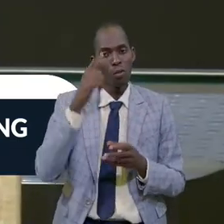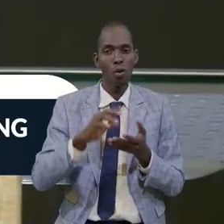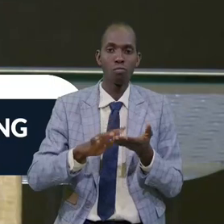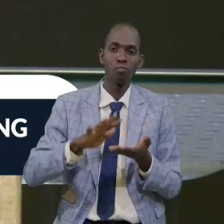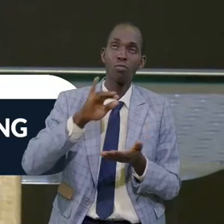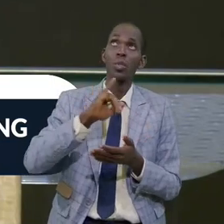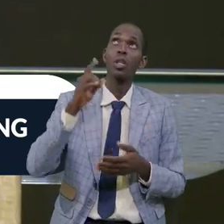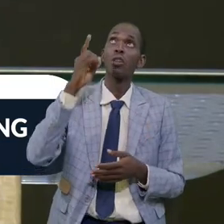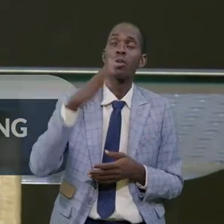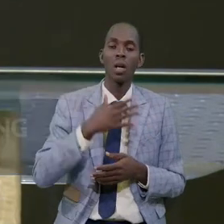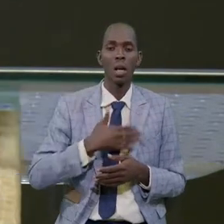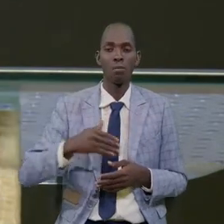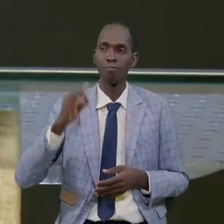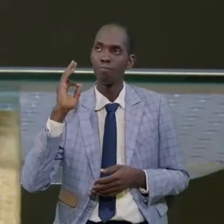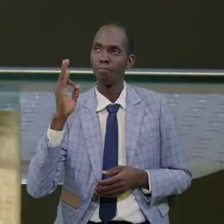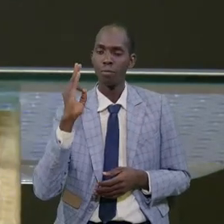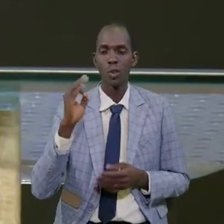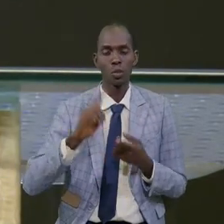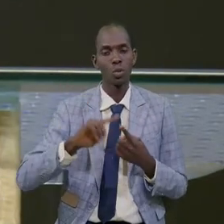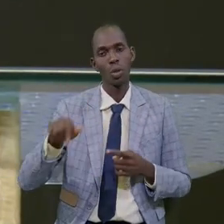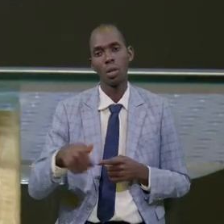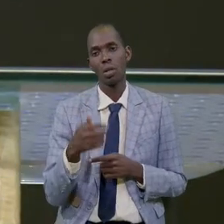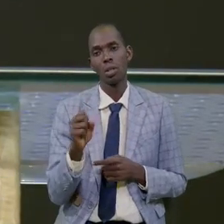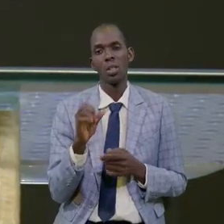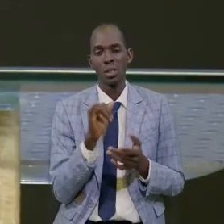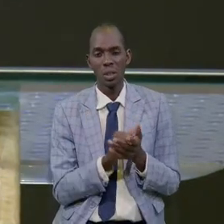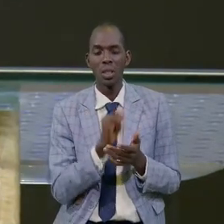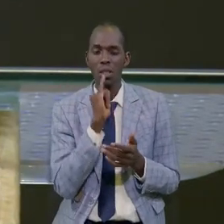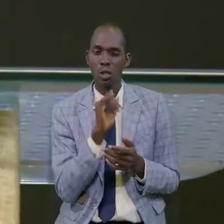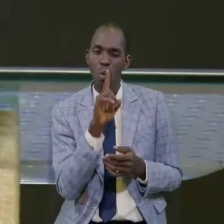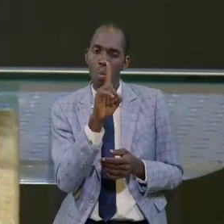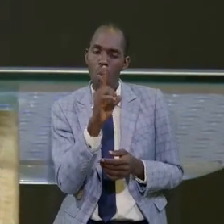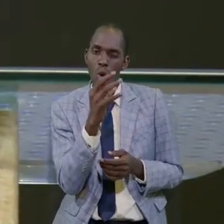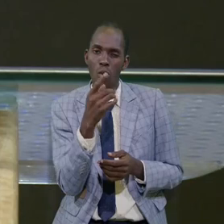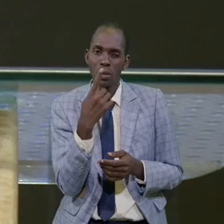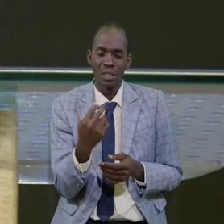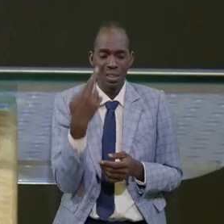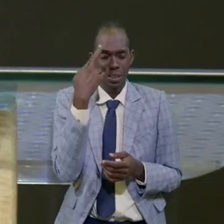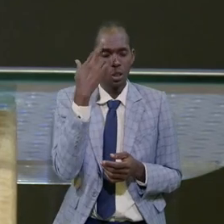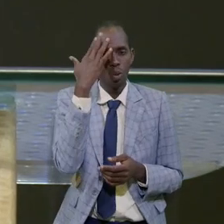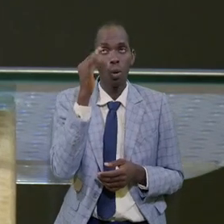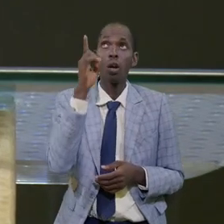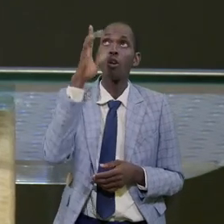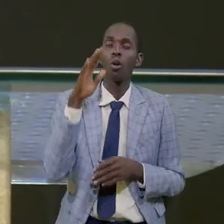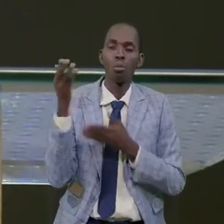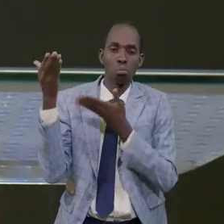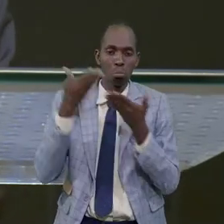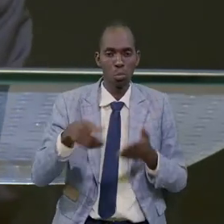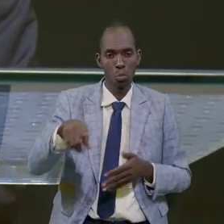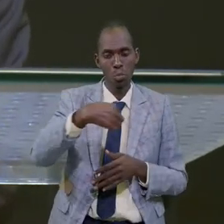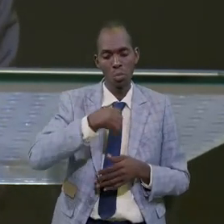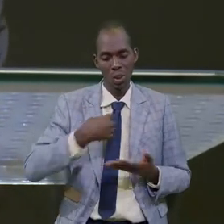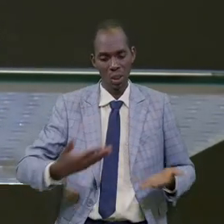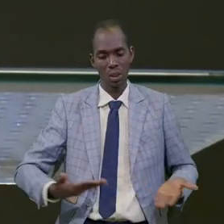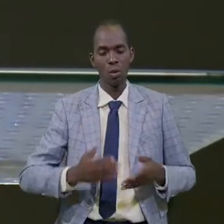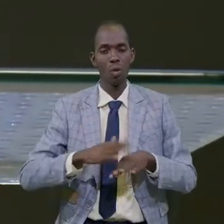Dieu et évangéliser les autres. Au fait, c'est l'un des objectifs pour lesquels Dieu nous a mis sur